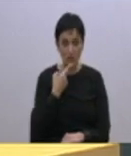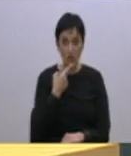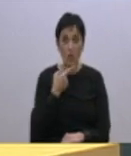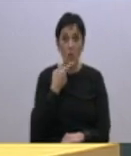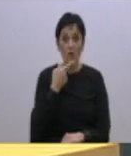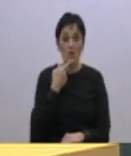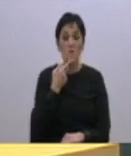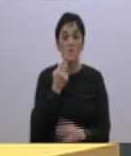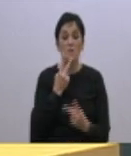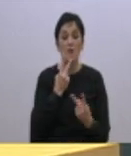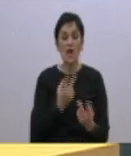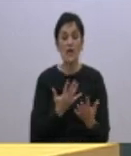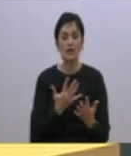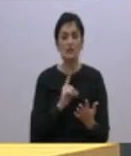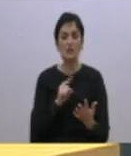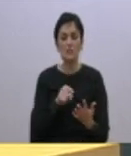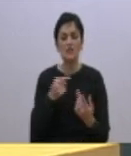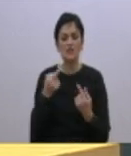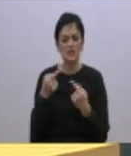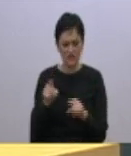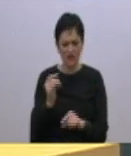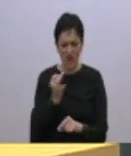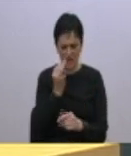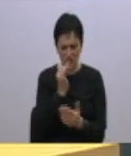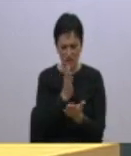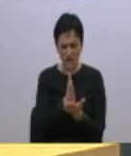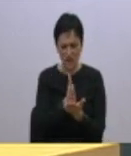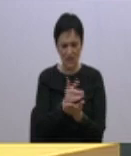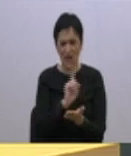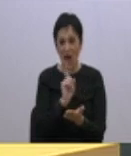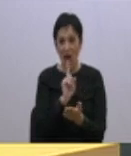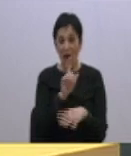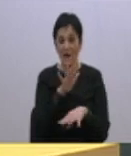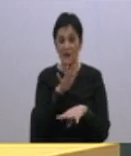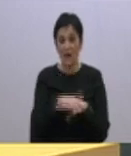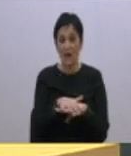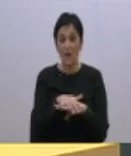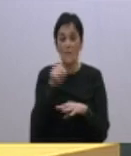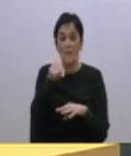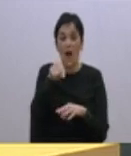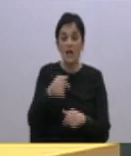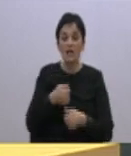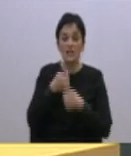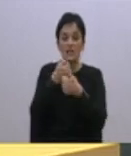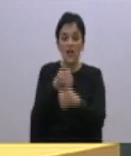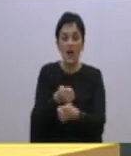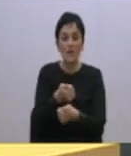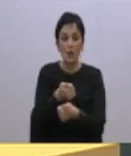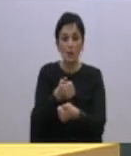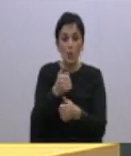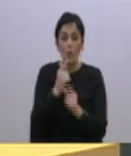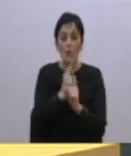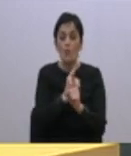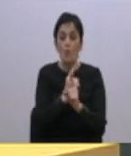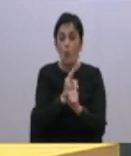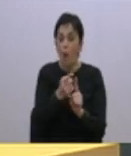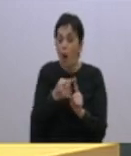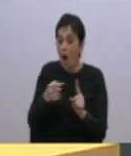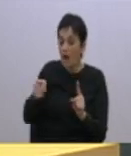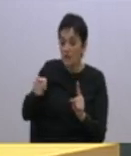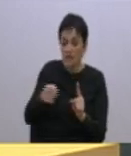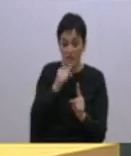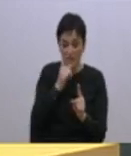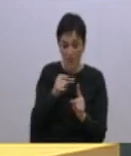Metroid obsimaze, რომ აქ სხვა ინტერესია და რა ის რომ ბანკის შიგ ბანკს მიეხმაროთ იმაში რომ სამ მოადგილეს შორის რომ ვერ